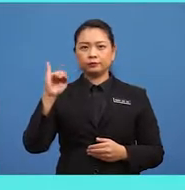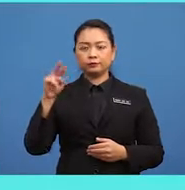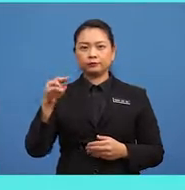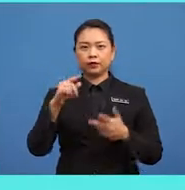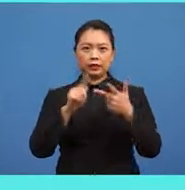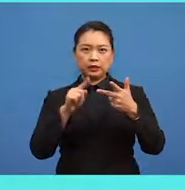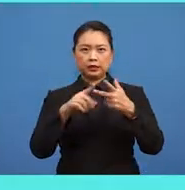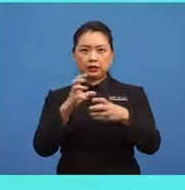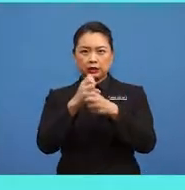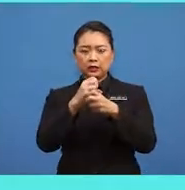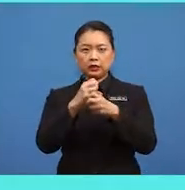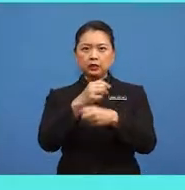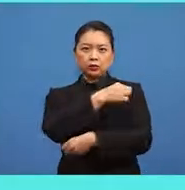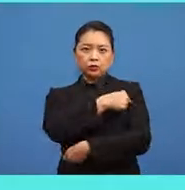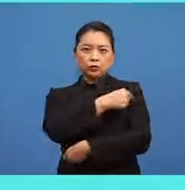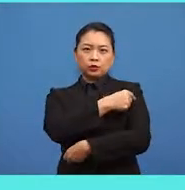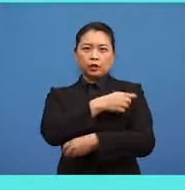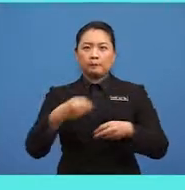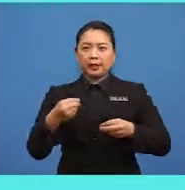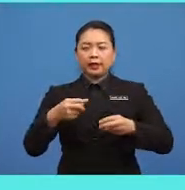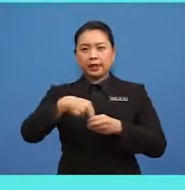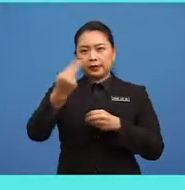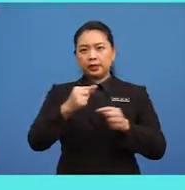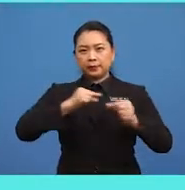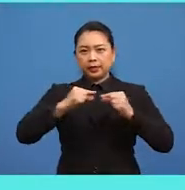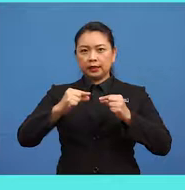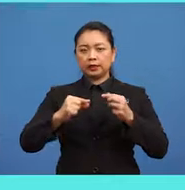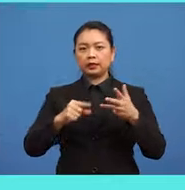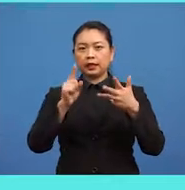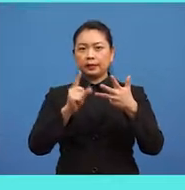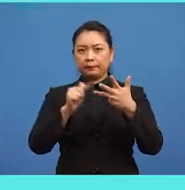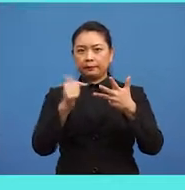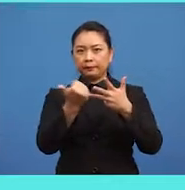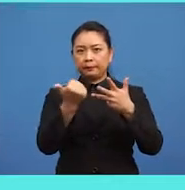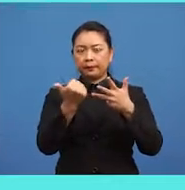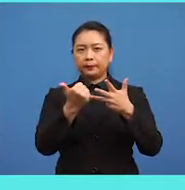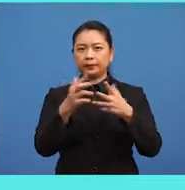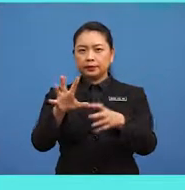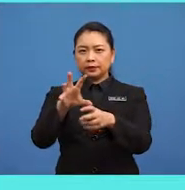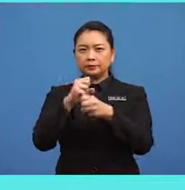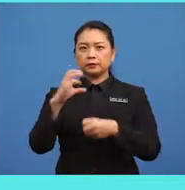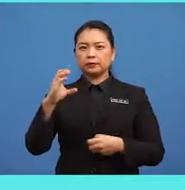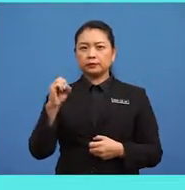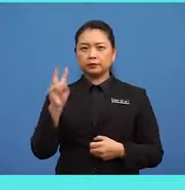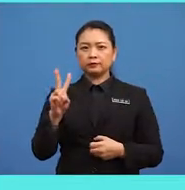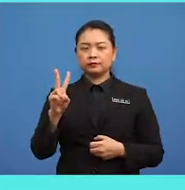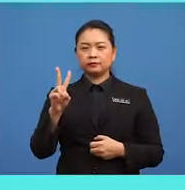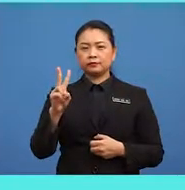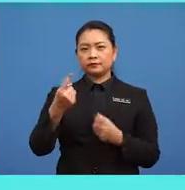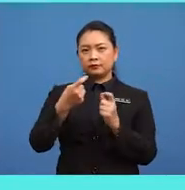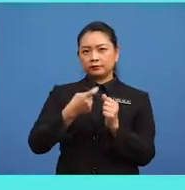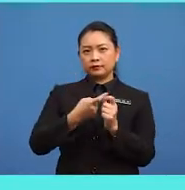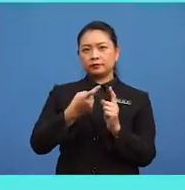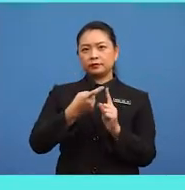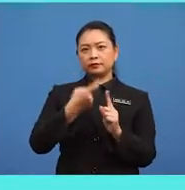rangka bagi menghasilkan pergerakan. Dan 4. Resapan karbon dioksida dari